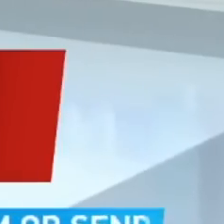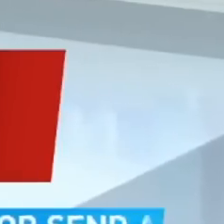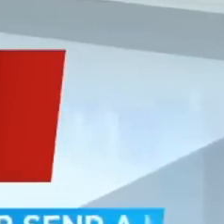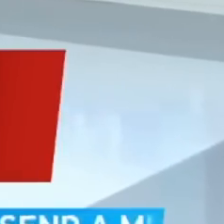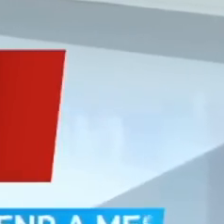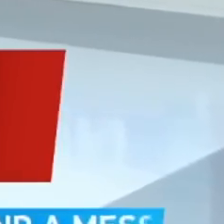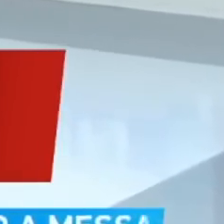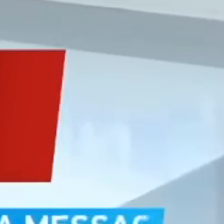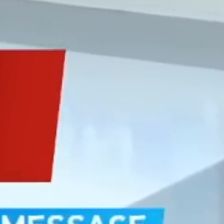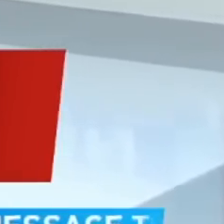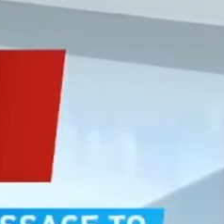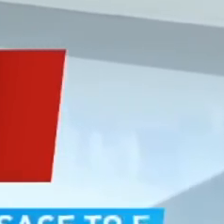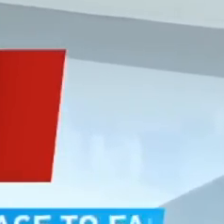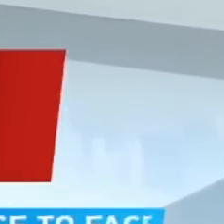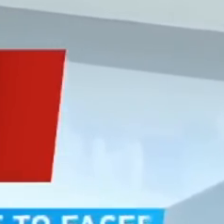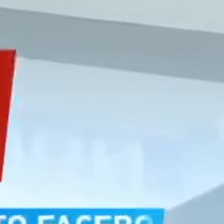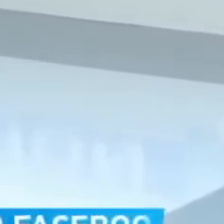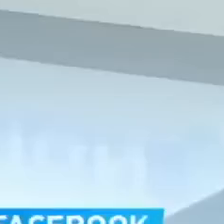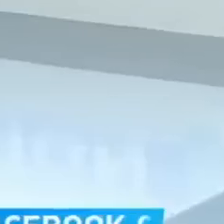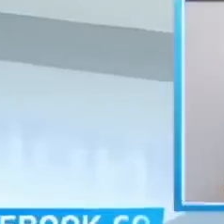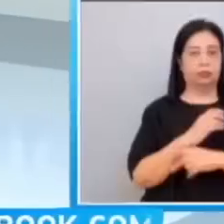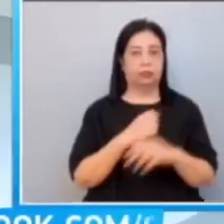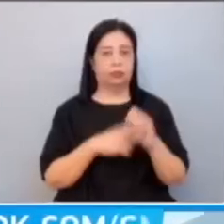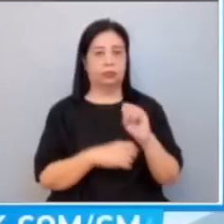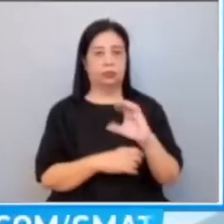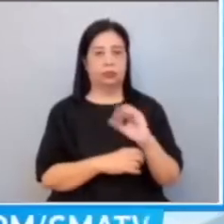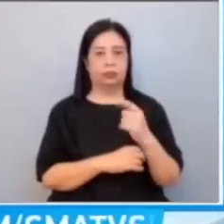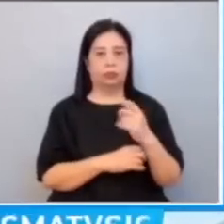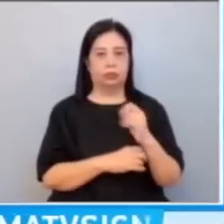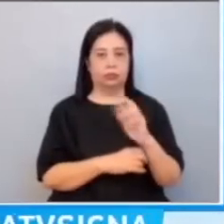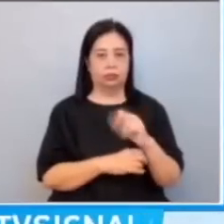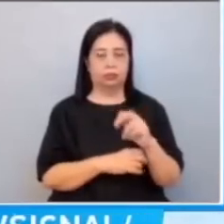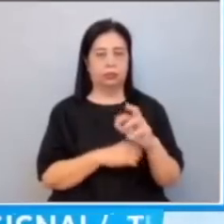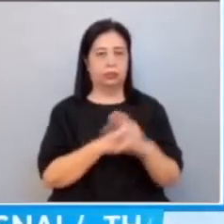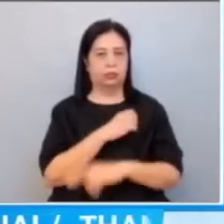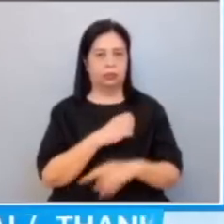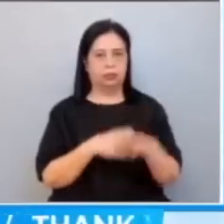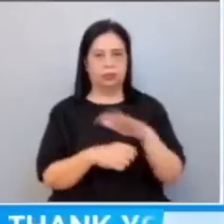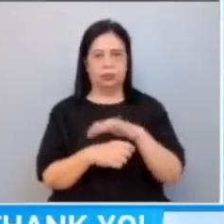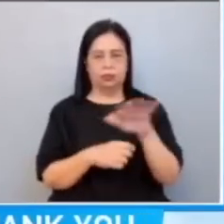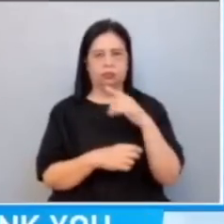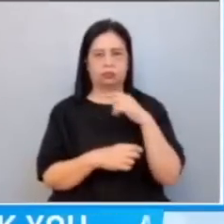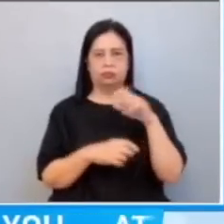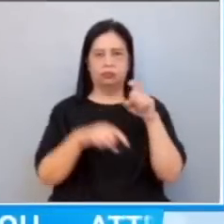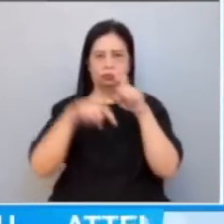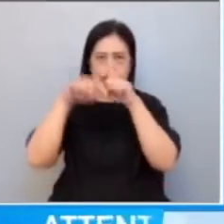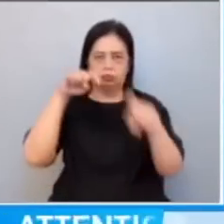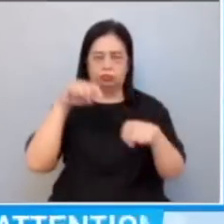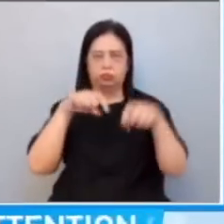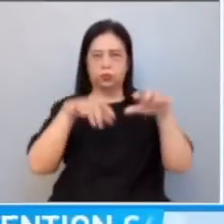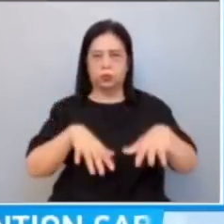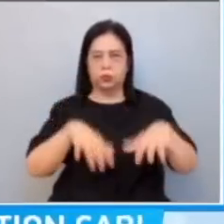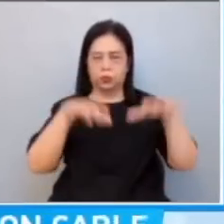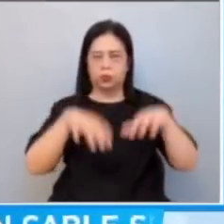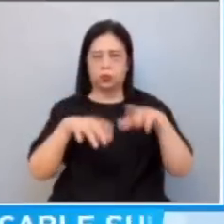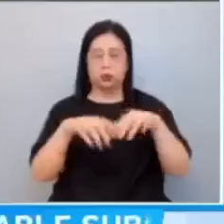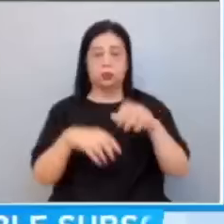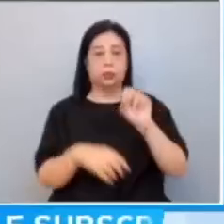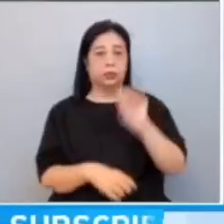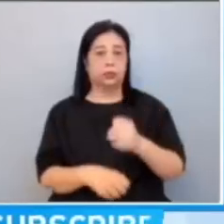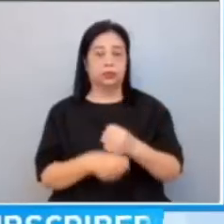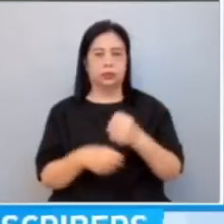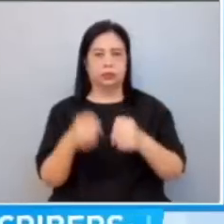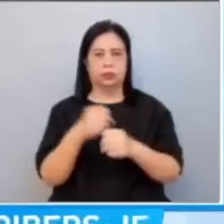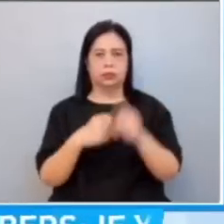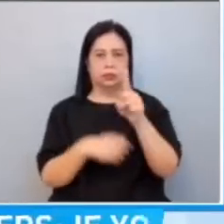Binaha ang ilang lalawigan sa Soccsaryen Region. Ayon sa PAGASA, dulot ito ng thunderstorms. Sa South Cotabato, isa ang nasawi matapos